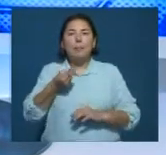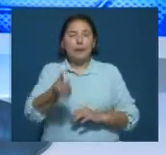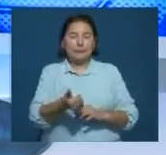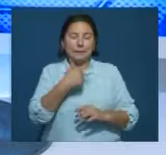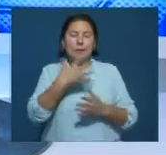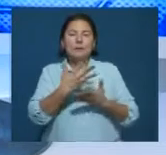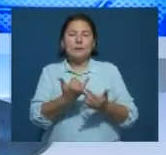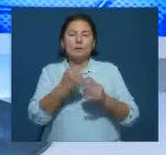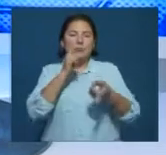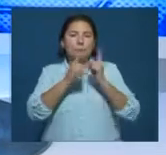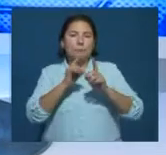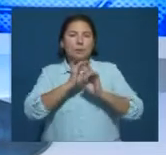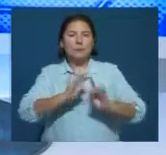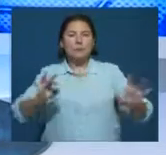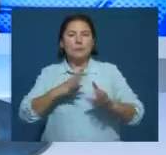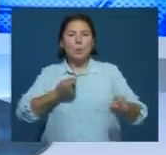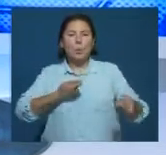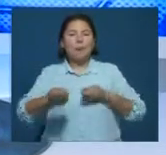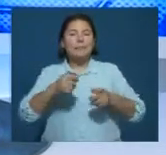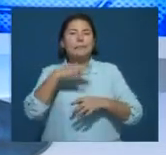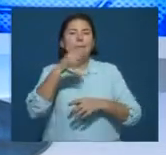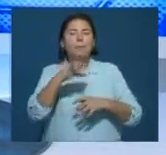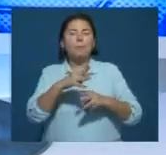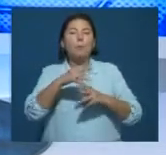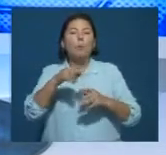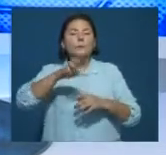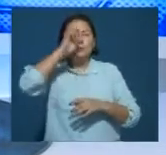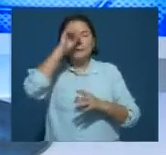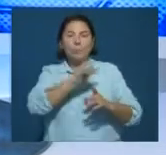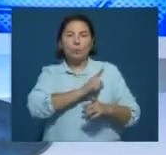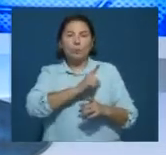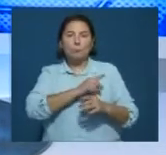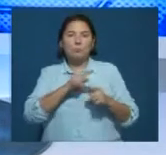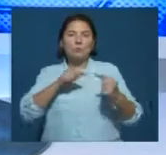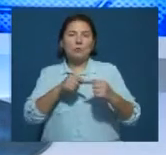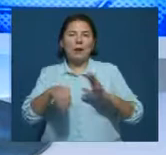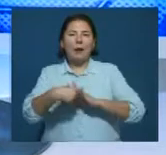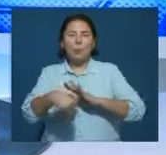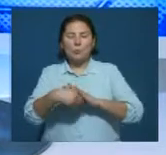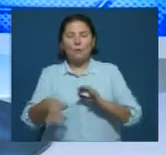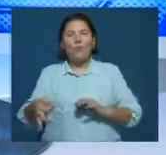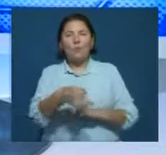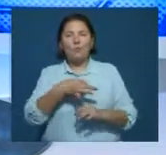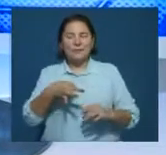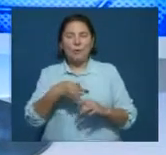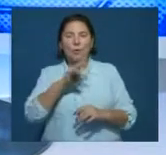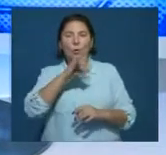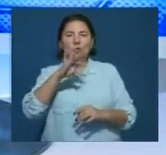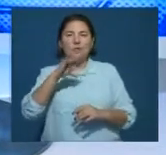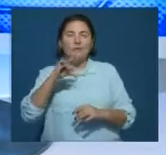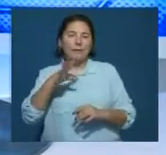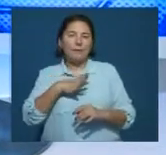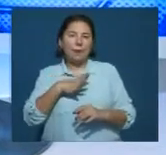этом сегодня на брифинге сообщила руководитель департамента по делам государственной службы и противодействию коррупции области Нургуль